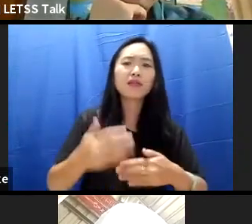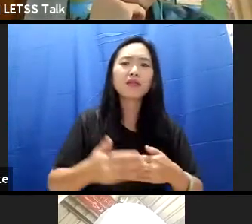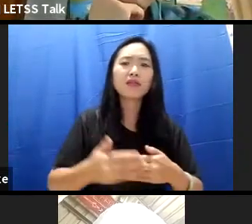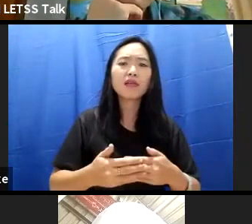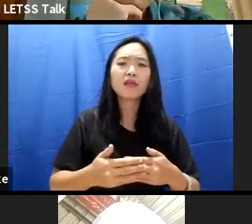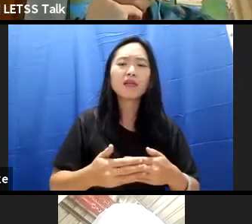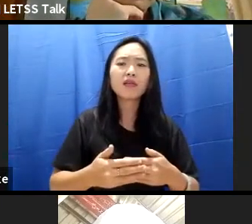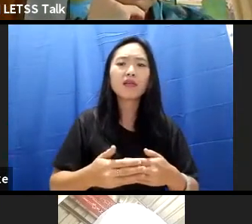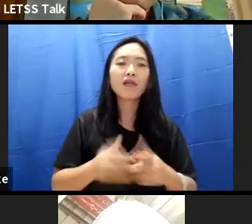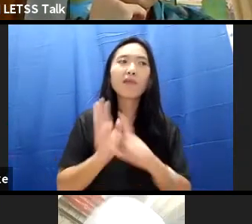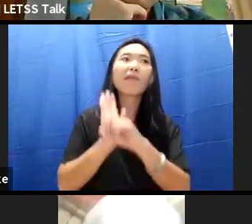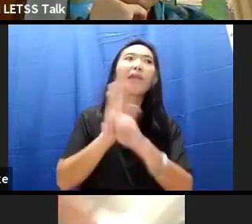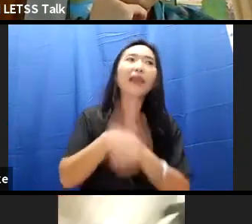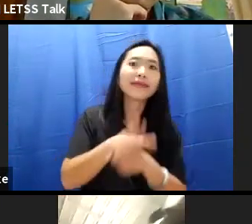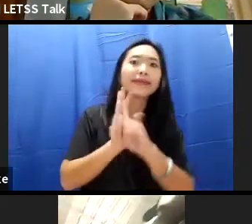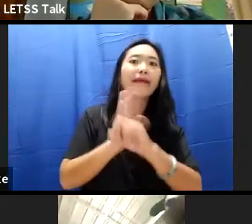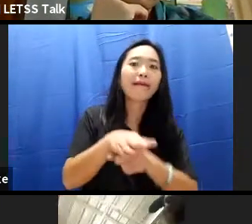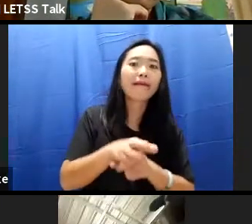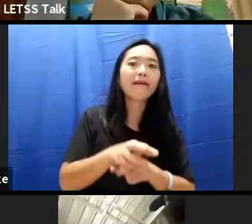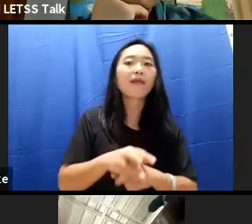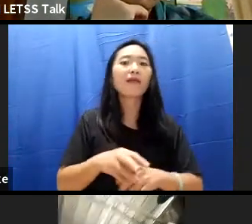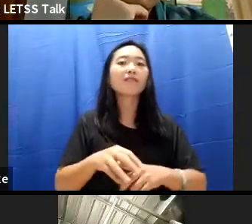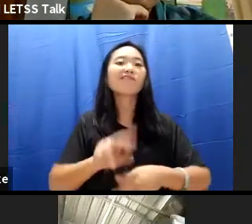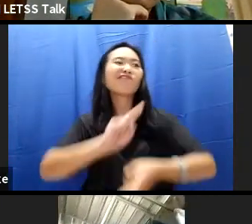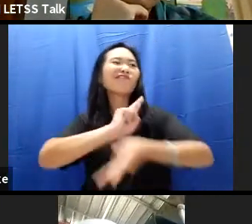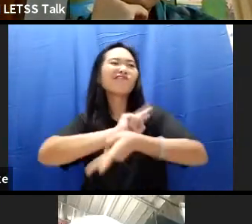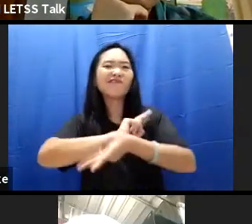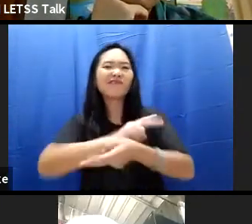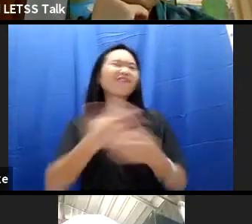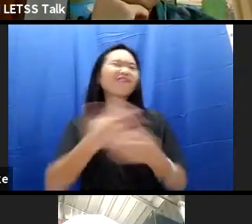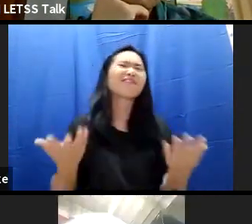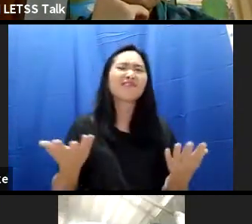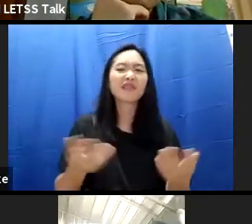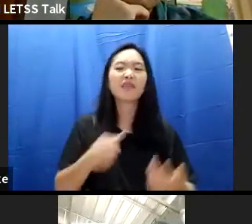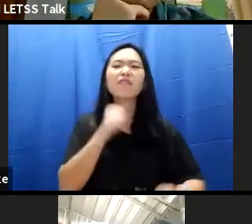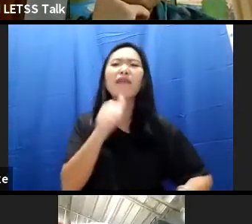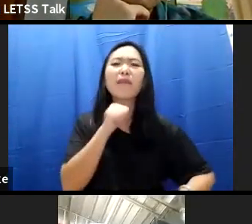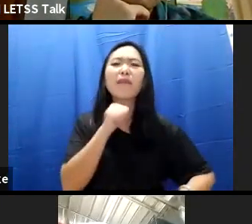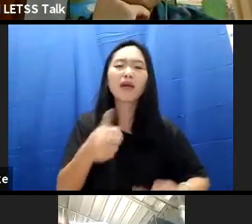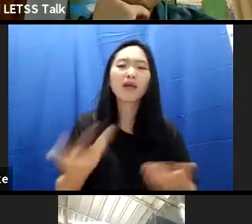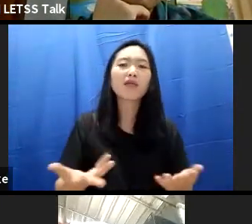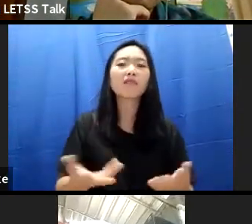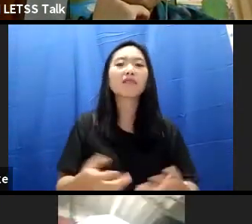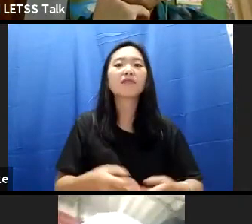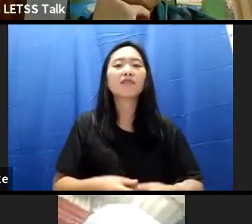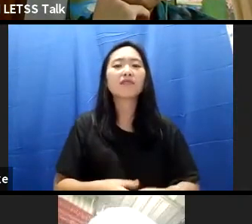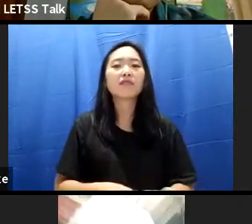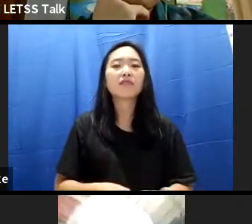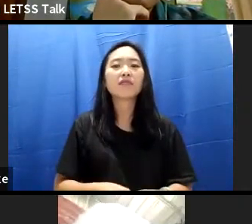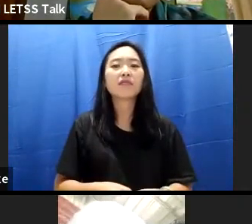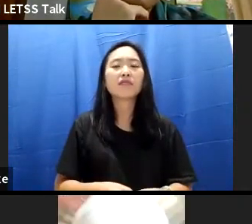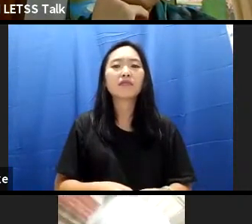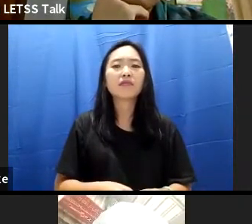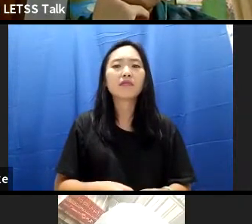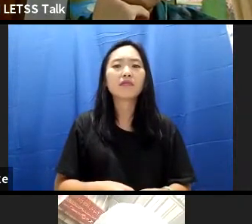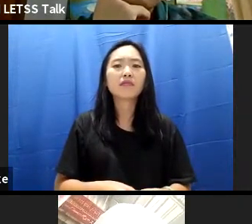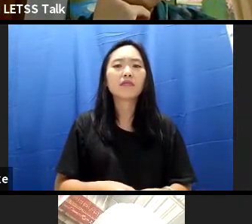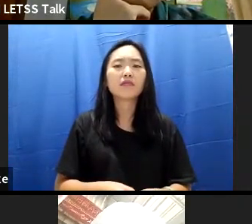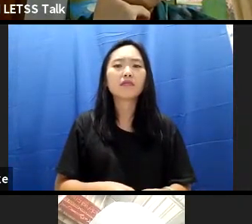pelecehan gitu, atau ini saya kira dia akan, oh kalau toh kemudian dia bercanda atau apa, nanti akan balik lagi